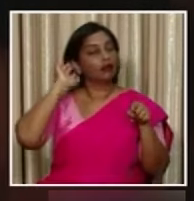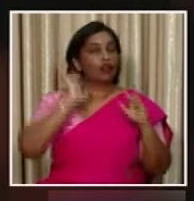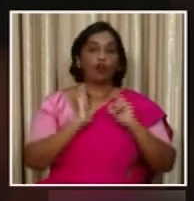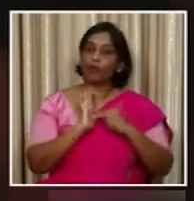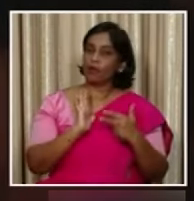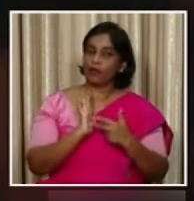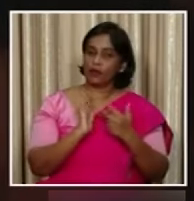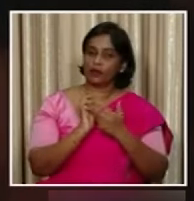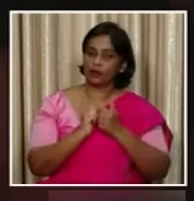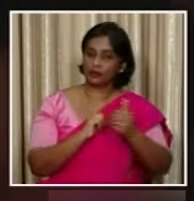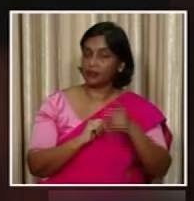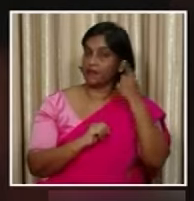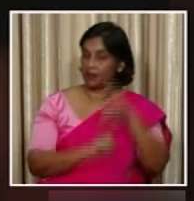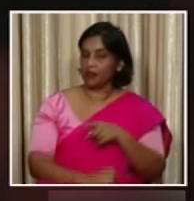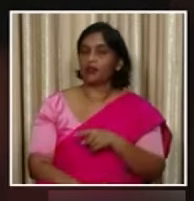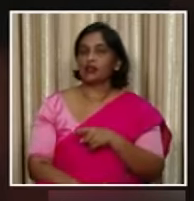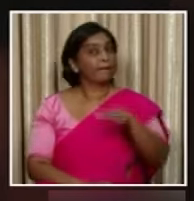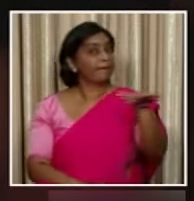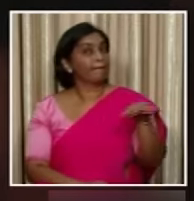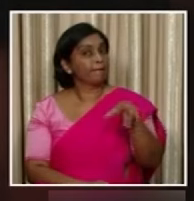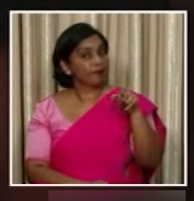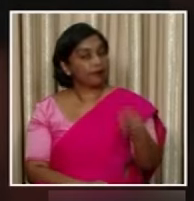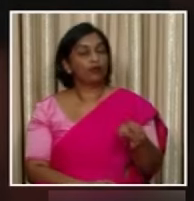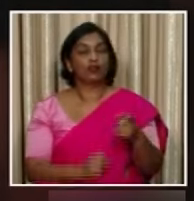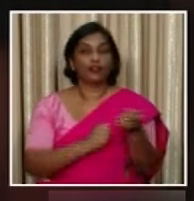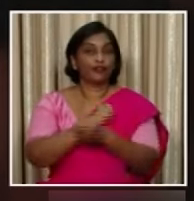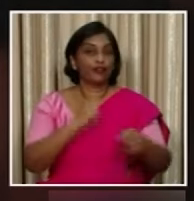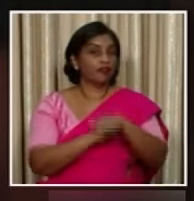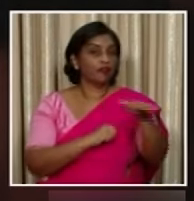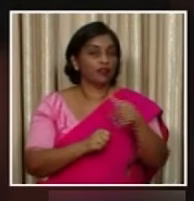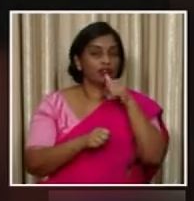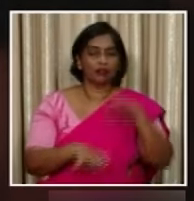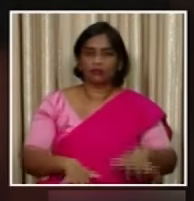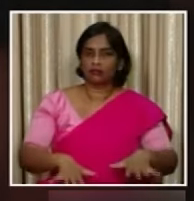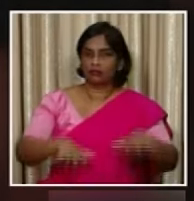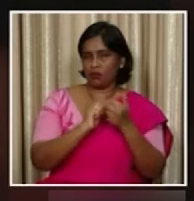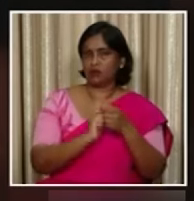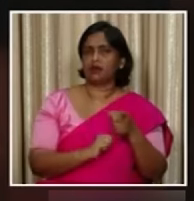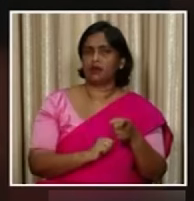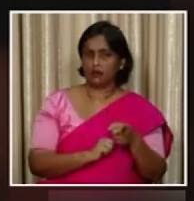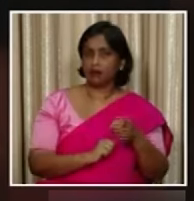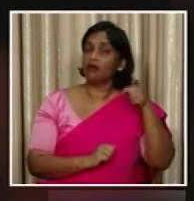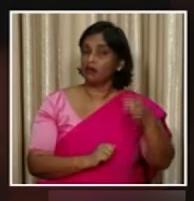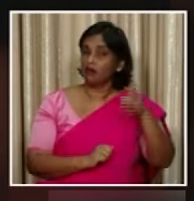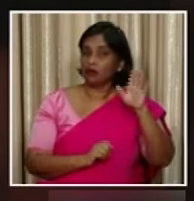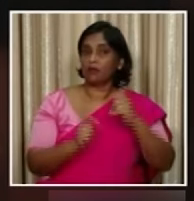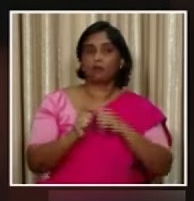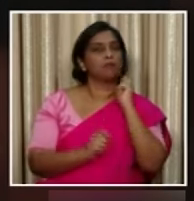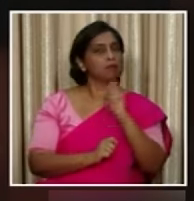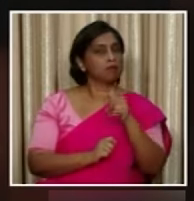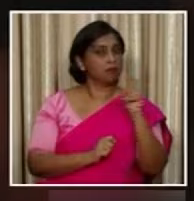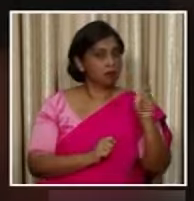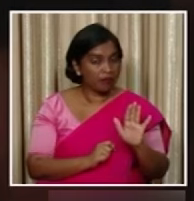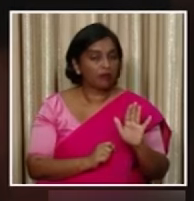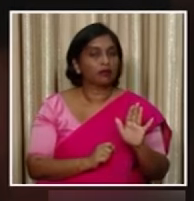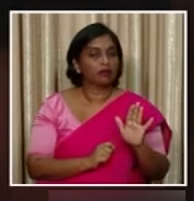ව්‍යාපෘතිය ක්‍රියාත්මක කිරීම හේතුවෙන් ප්‍රදේශයේ කුඹුරු ඉඩම් ගංවතුර තත්ත්වයන්ට ලක්ව ඇති බැවින් ඒ සඳහා වන්දි ගෙවීමට සිදු වී ඇති